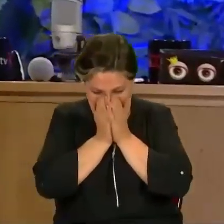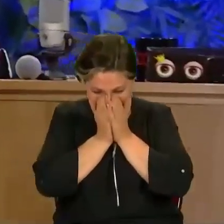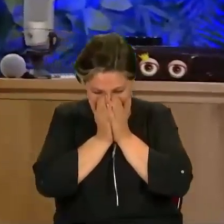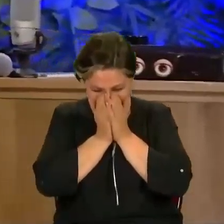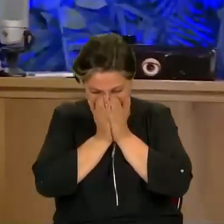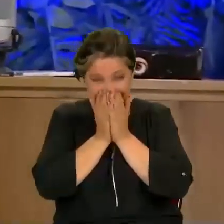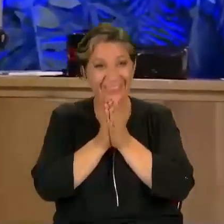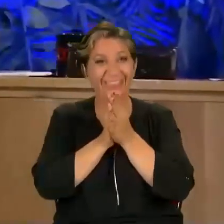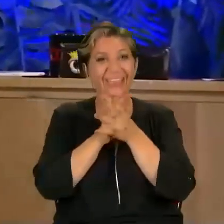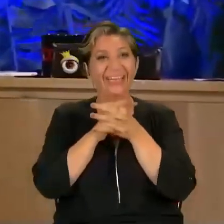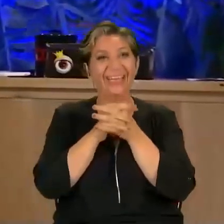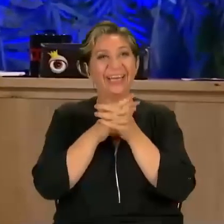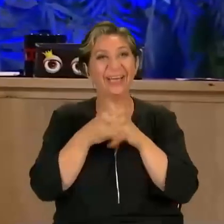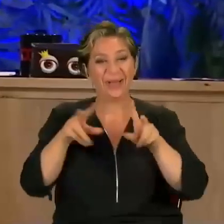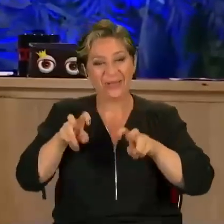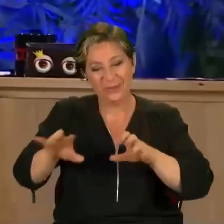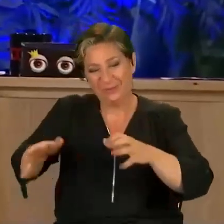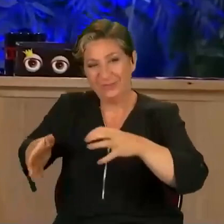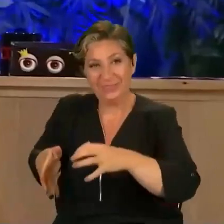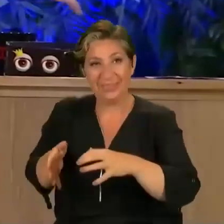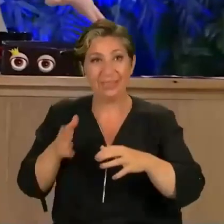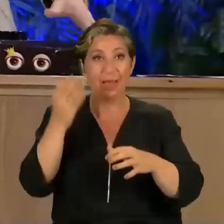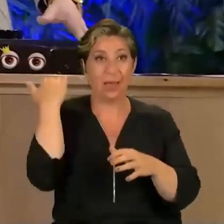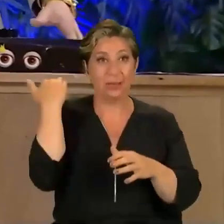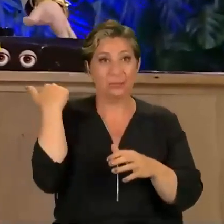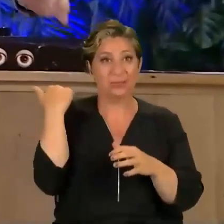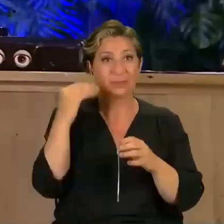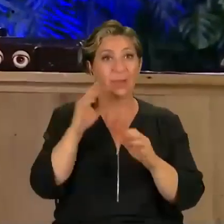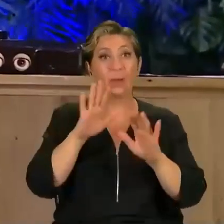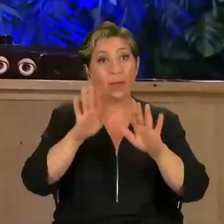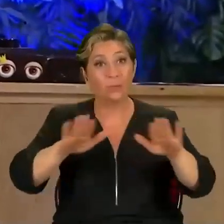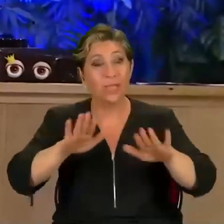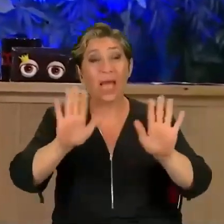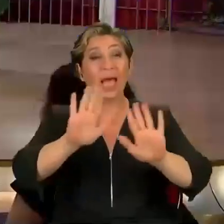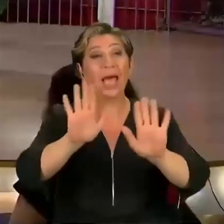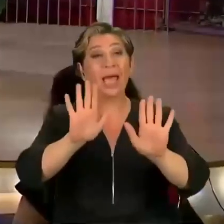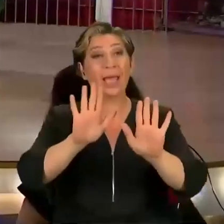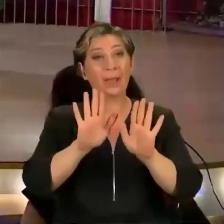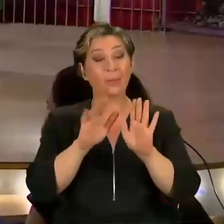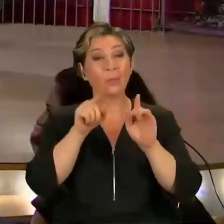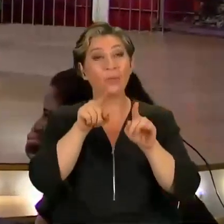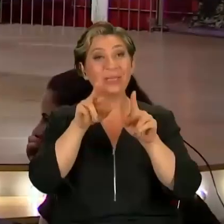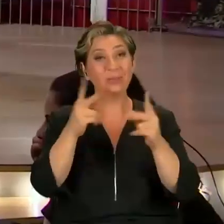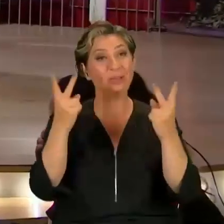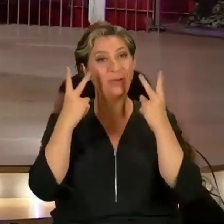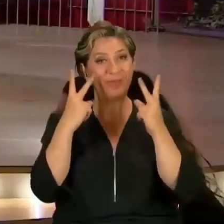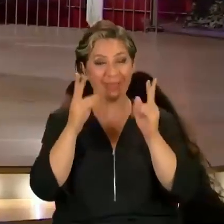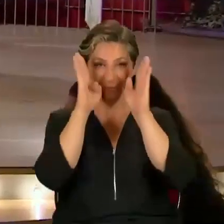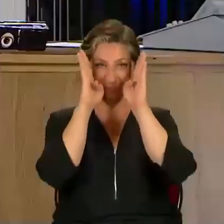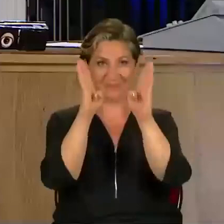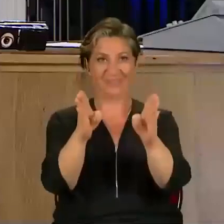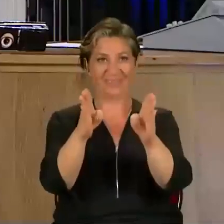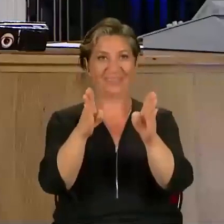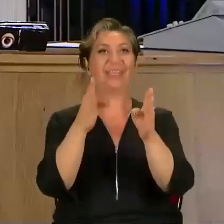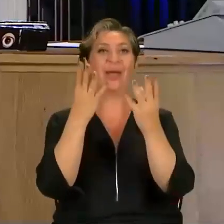Biraz daha şöyle oturun deyince. Koltuğu kaldı. Şuraları da bir düzenlemek isterim. Hayır, arkanızı yaparım, dönmüyorsun. Kesinlikle. Bu tip şovlarda evet, böyle